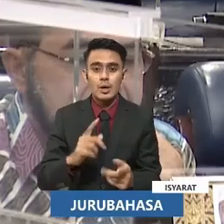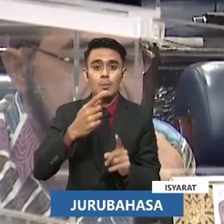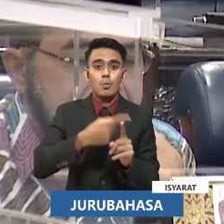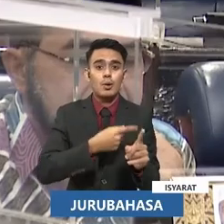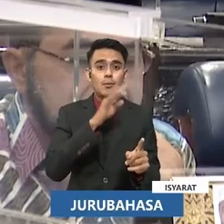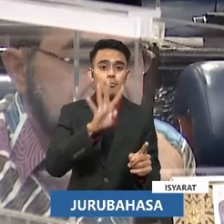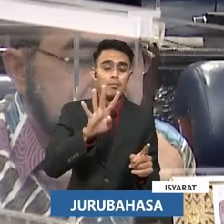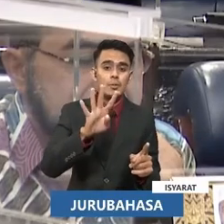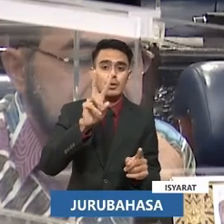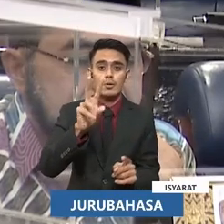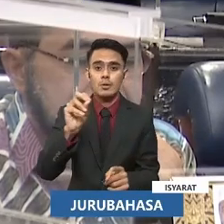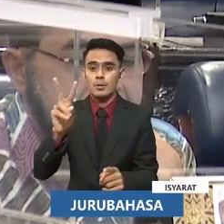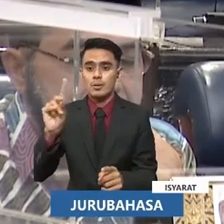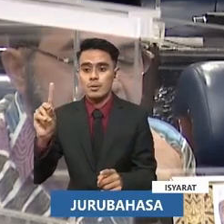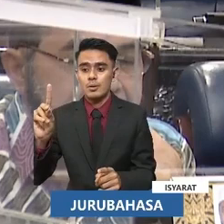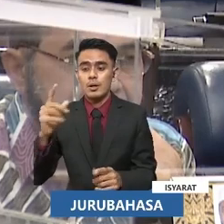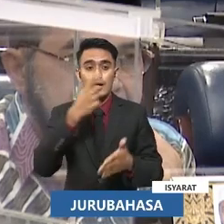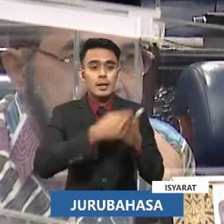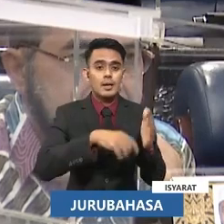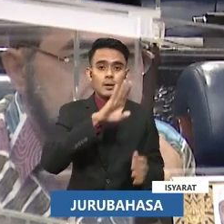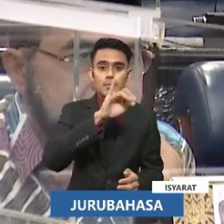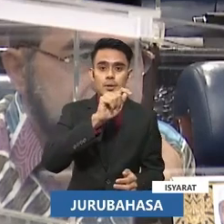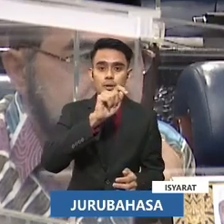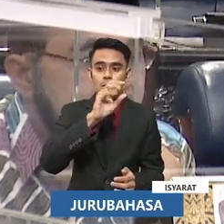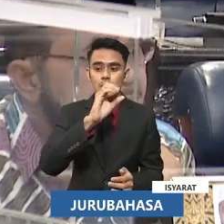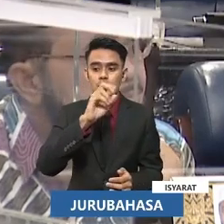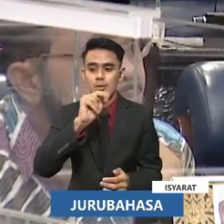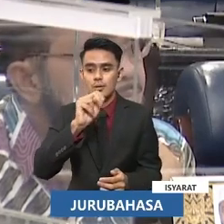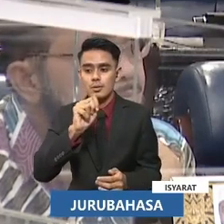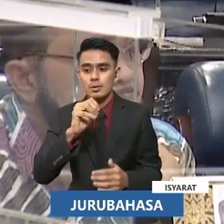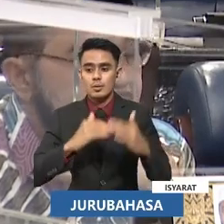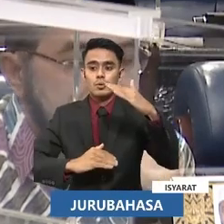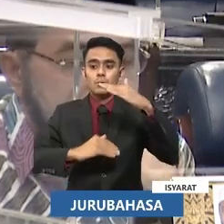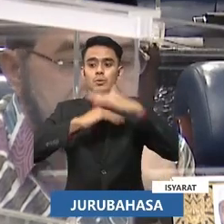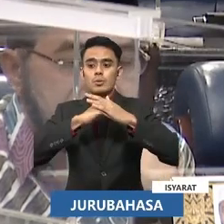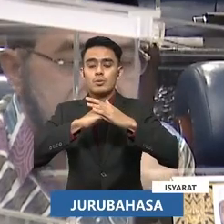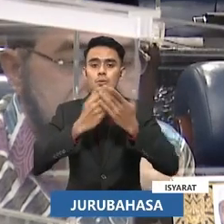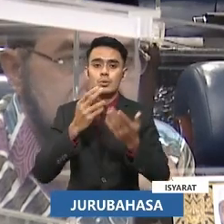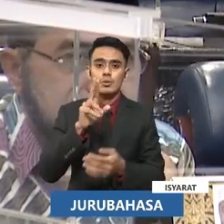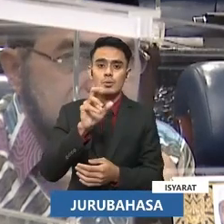April 2021, harga Bitcoin mencecah nilai puncaknya sebanyak